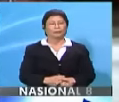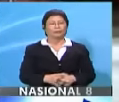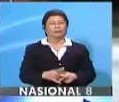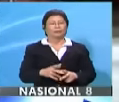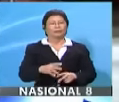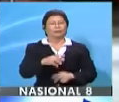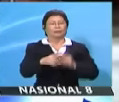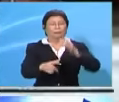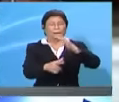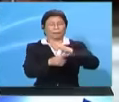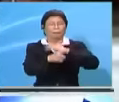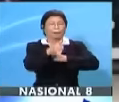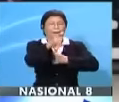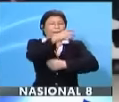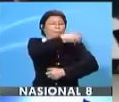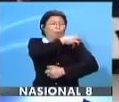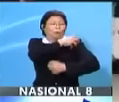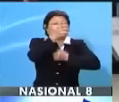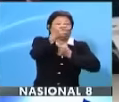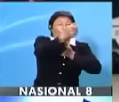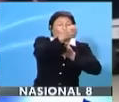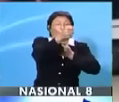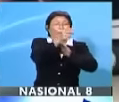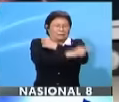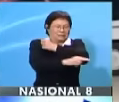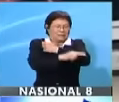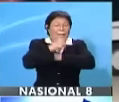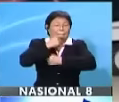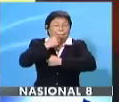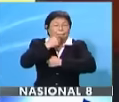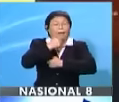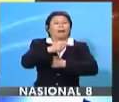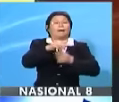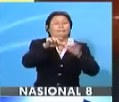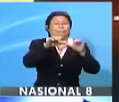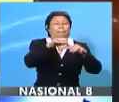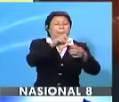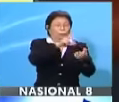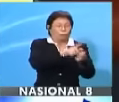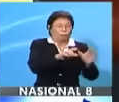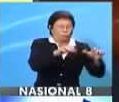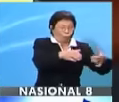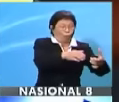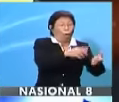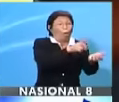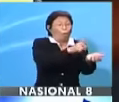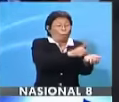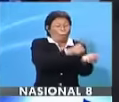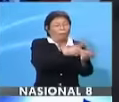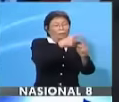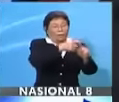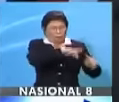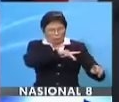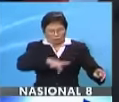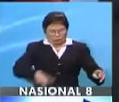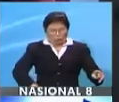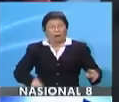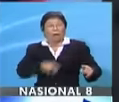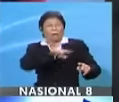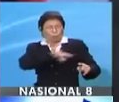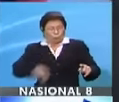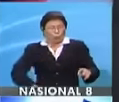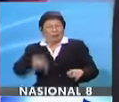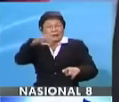Timbalan Penguasa Bomba Miri Ahmad Fisol Ismail berkata pasukan perubatan seramai 3 orang dari Hospital Queen Elizabeth Kota Kinabalu